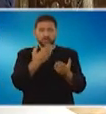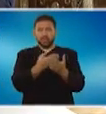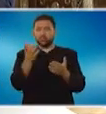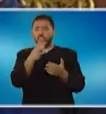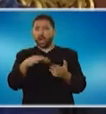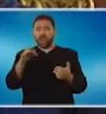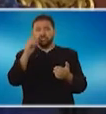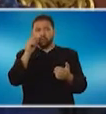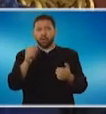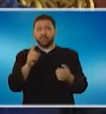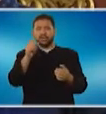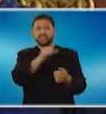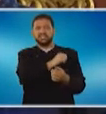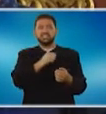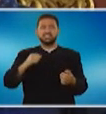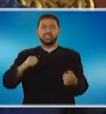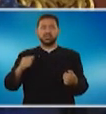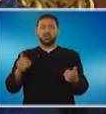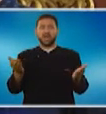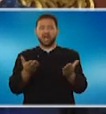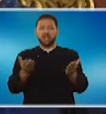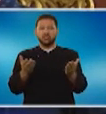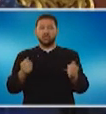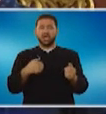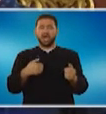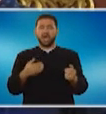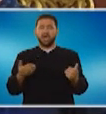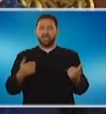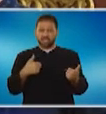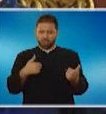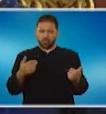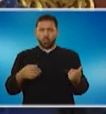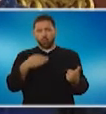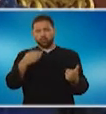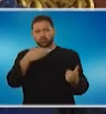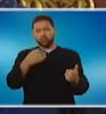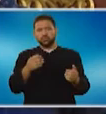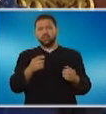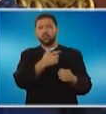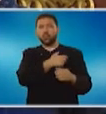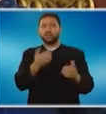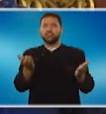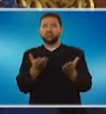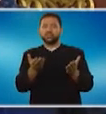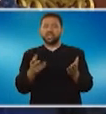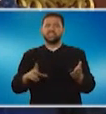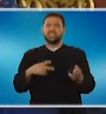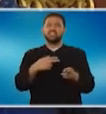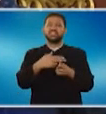singura lectură pe care o recomand tuturor, fără nicio reținere, este